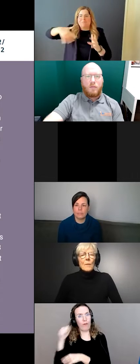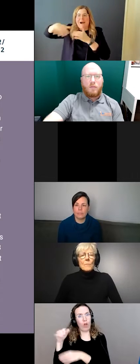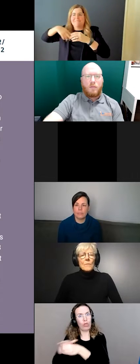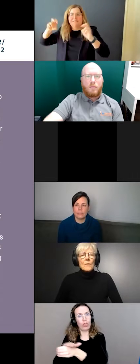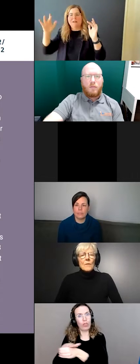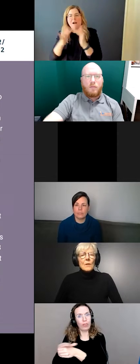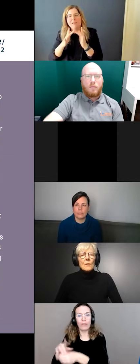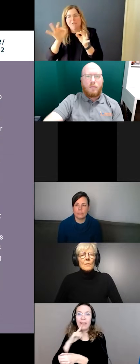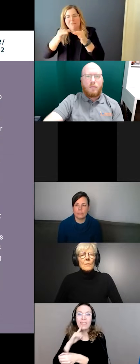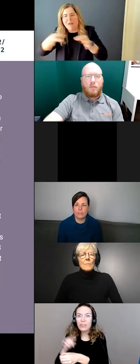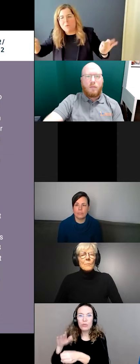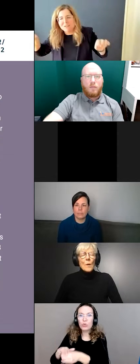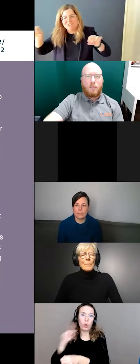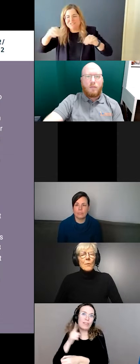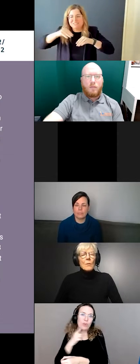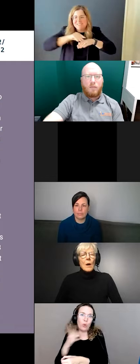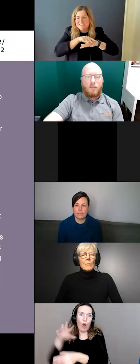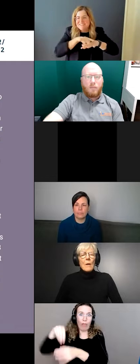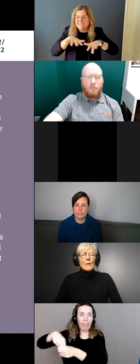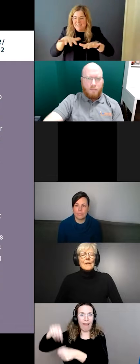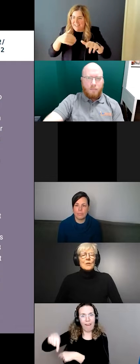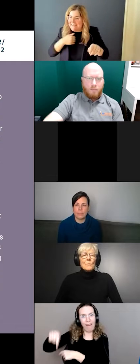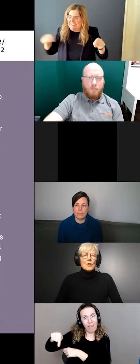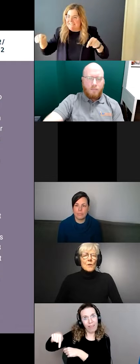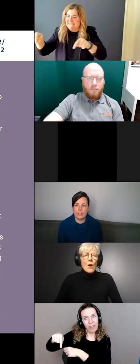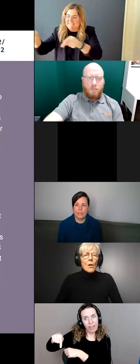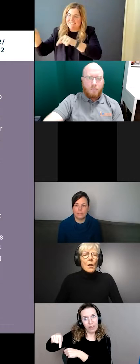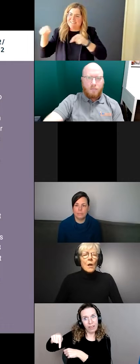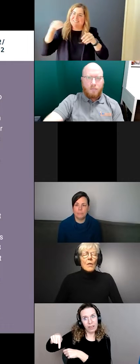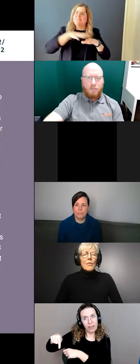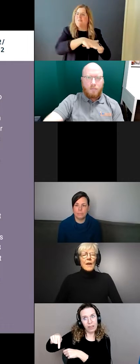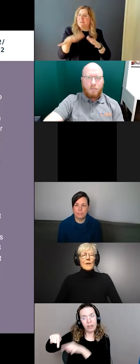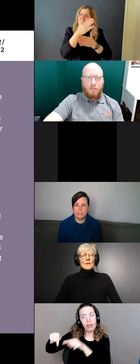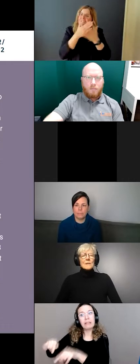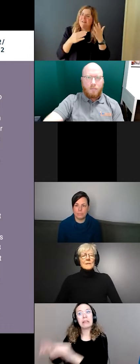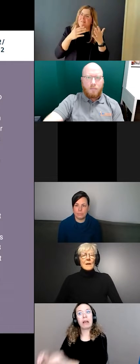Nouveau-Brunswick, c'est une communauté très francophone, donc naturellement, il y a une communauté de sourds.